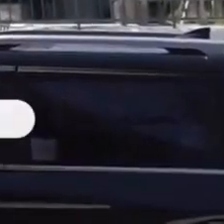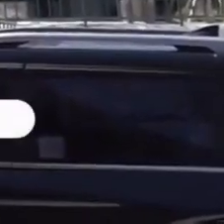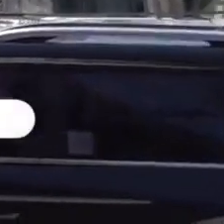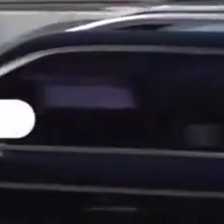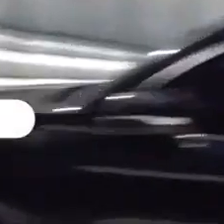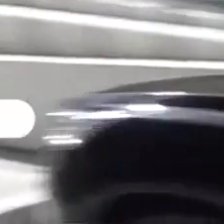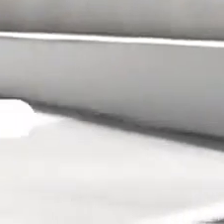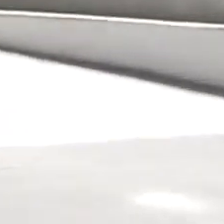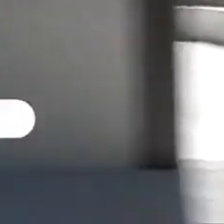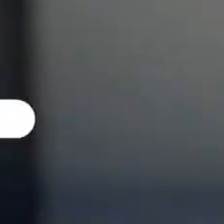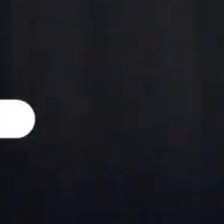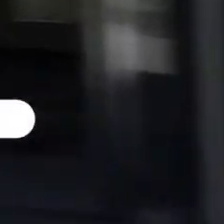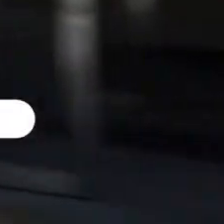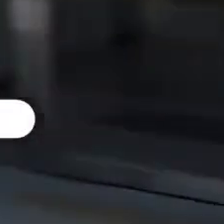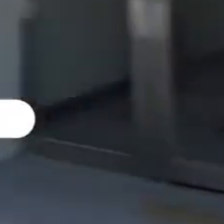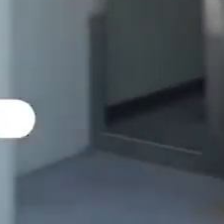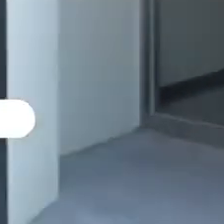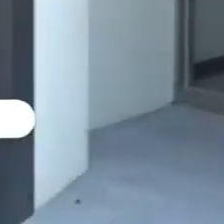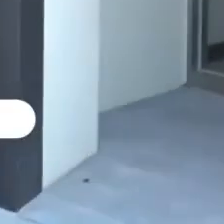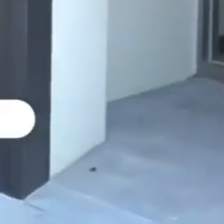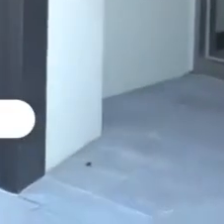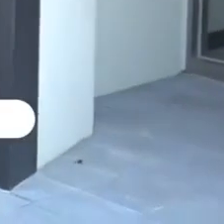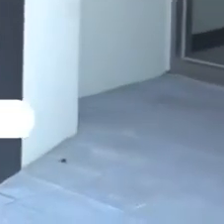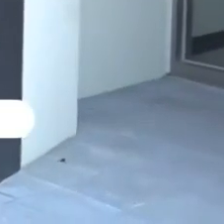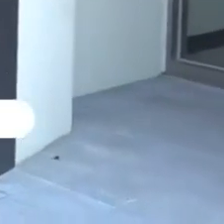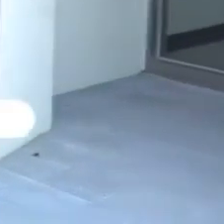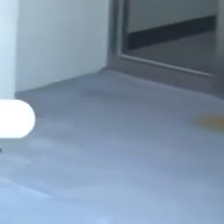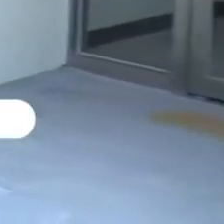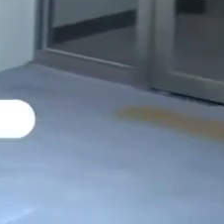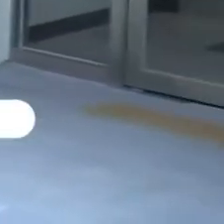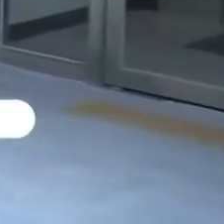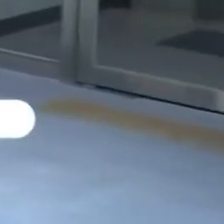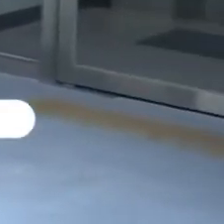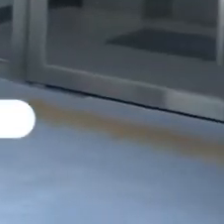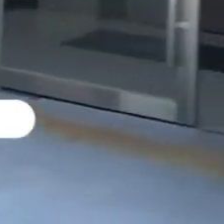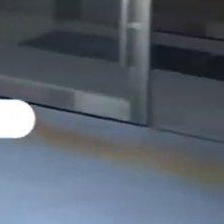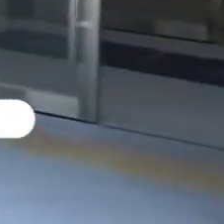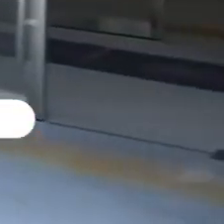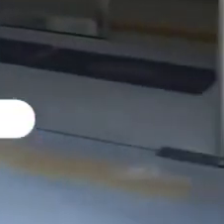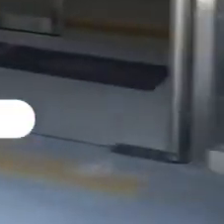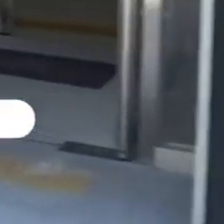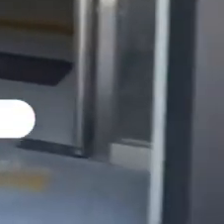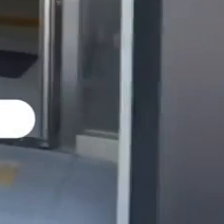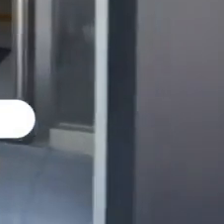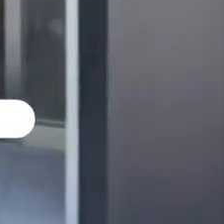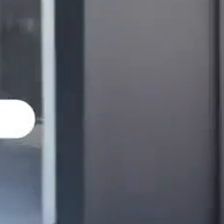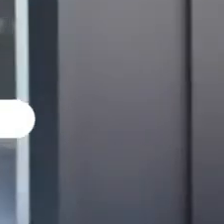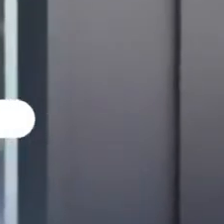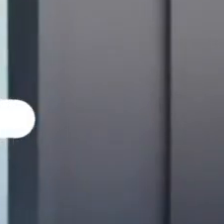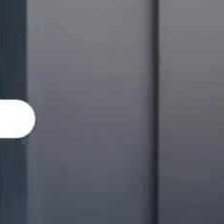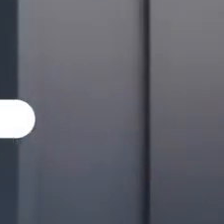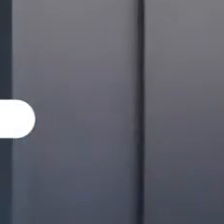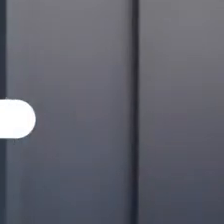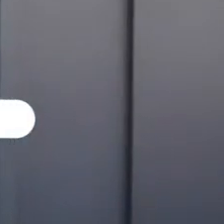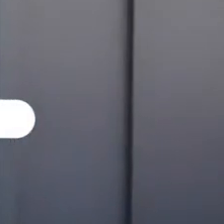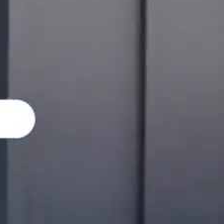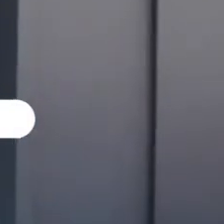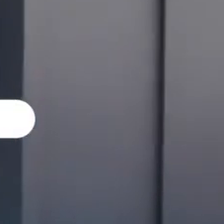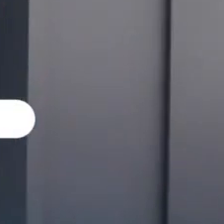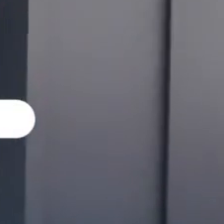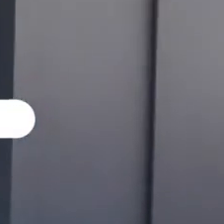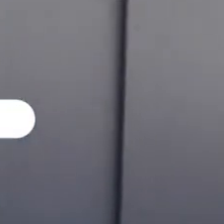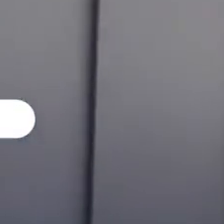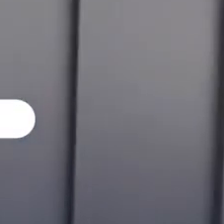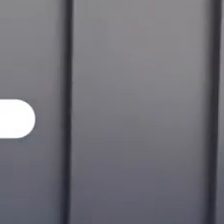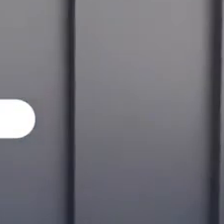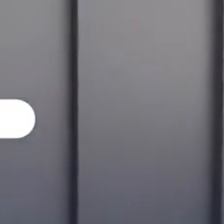이곳은 경기도 여주에 있는 국내 최대 규모 반려동물 보호 공간이 갖춰진 반려마루입니다. 아직 정식 개장 전인 시설인데요.